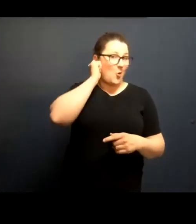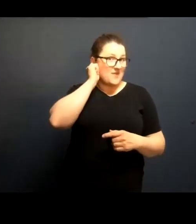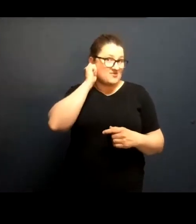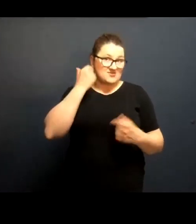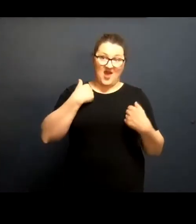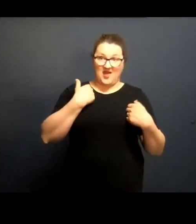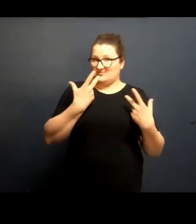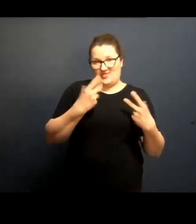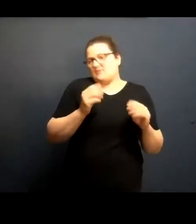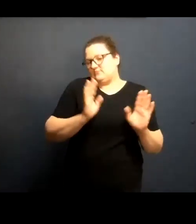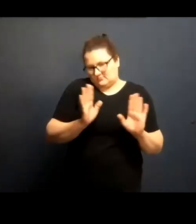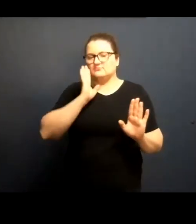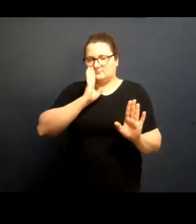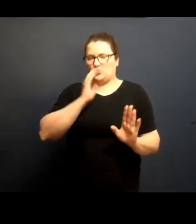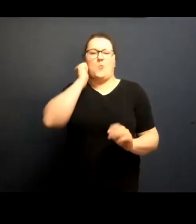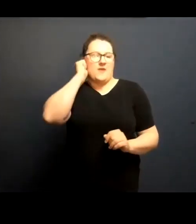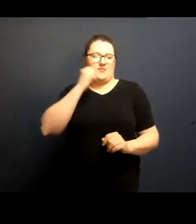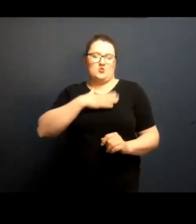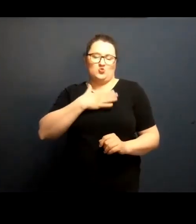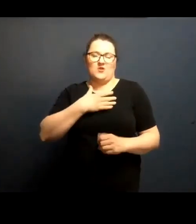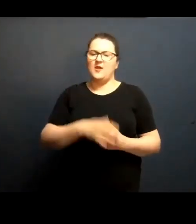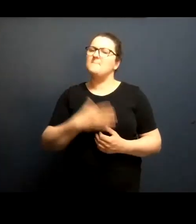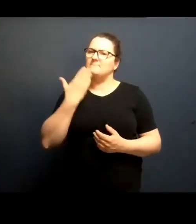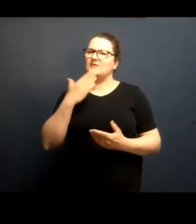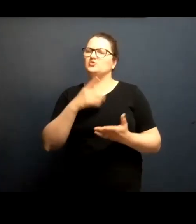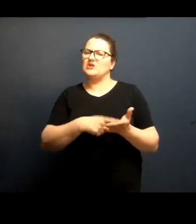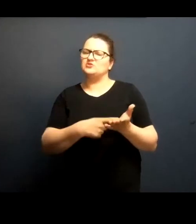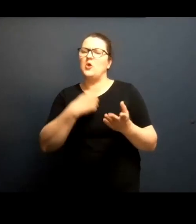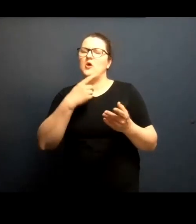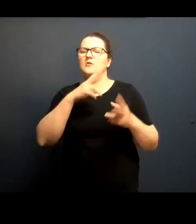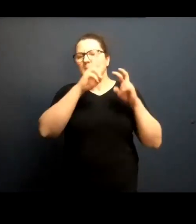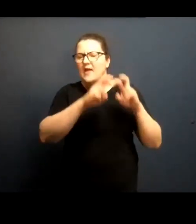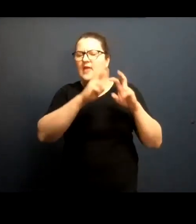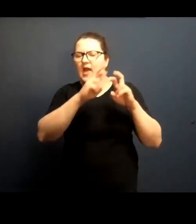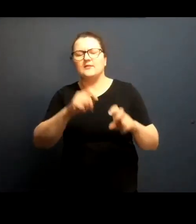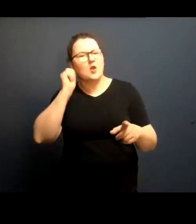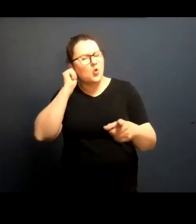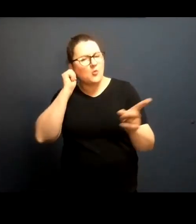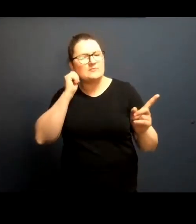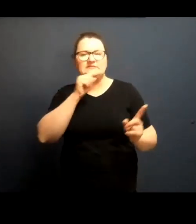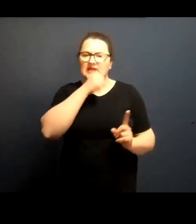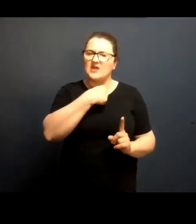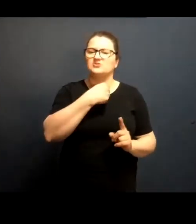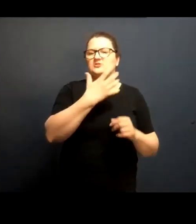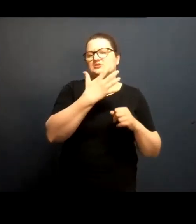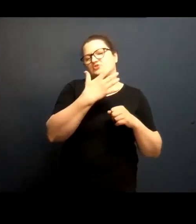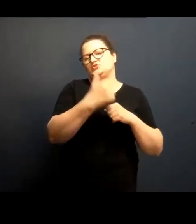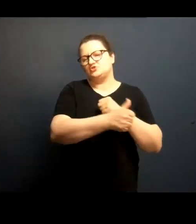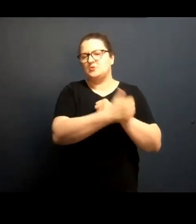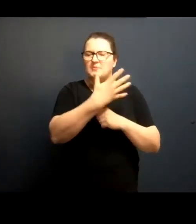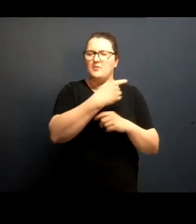jest taki bardzo często w badaniach kobiet starszych 65+, pojawia się to pojęcie bycie